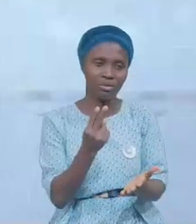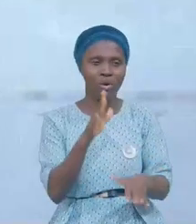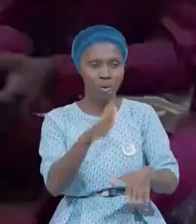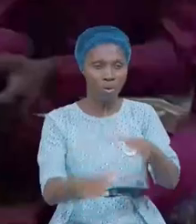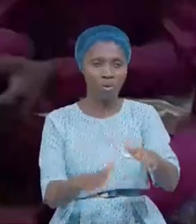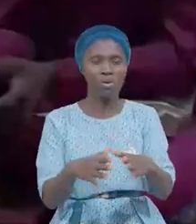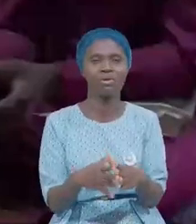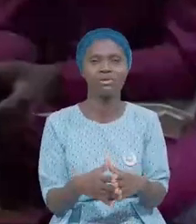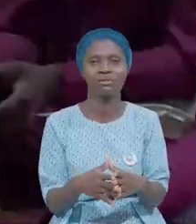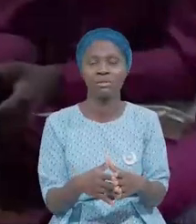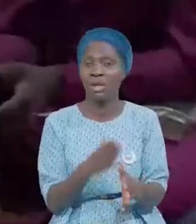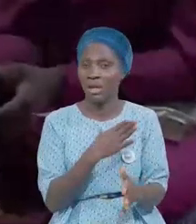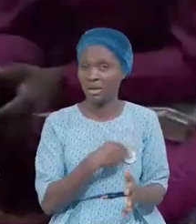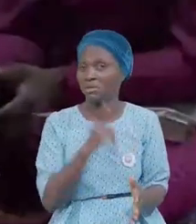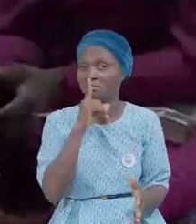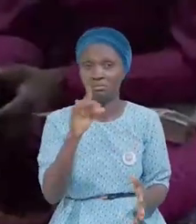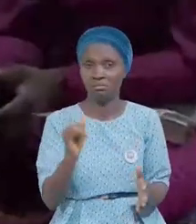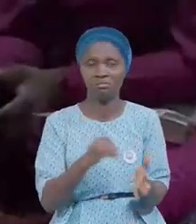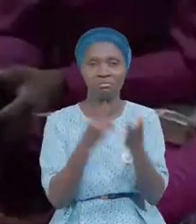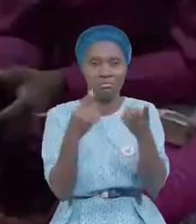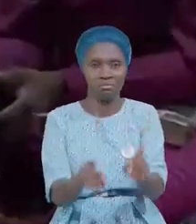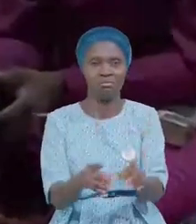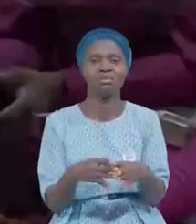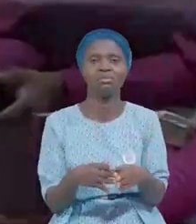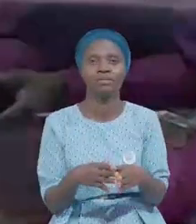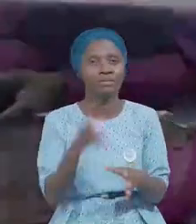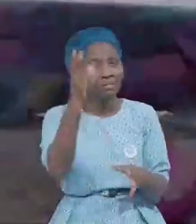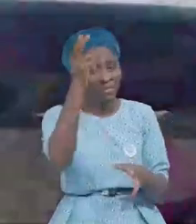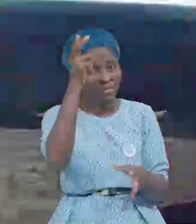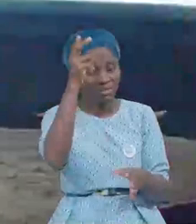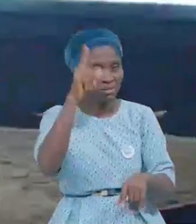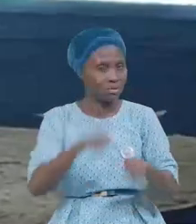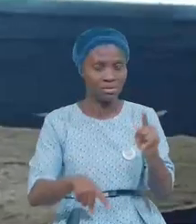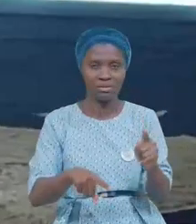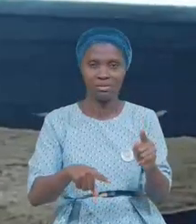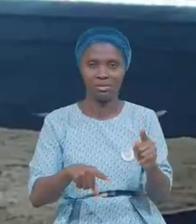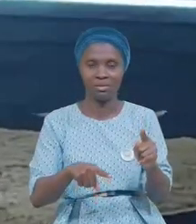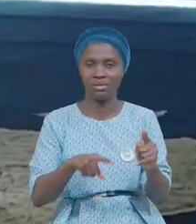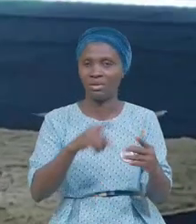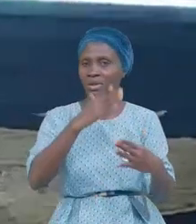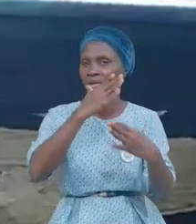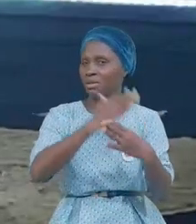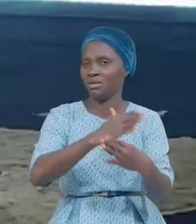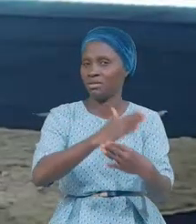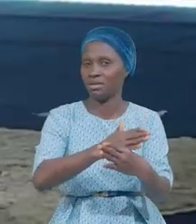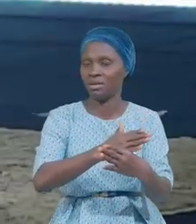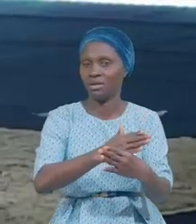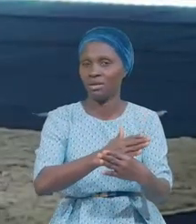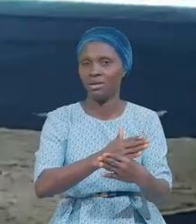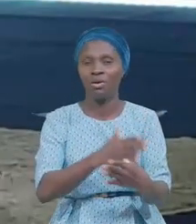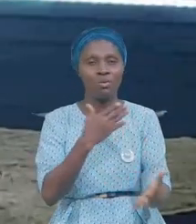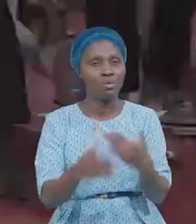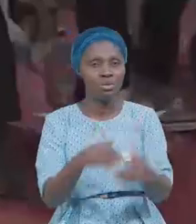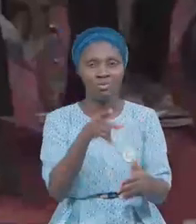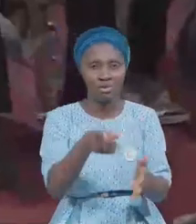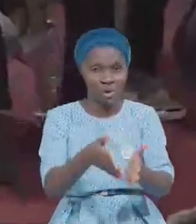Bien sûr, ça a marché. Le diable ne peut pas empêcher tout ce que tu demandes au nom de